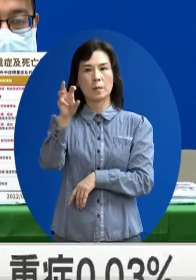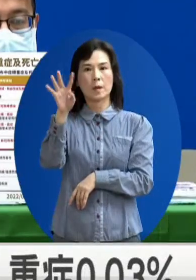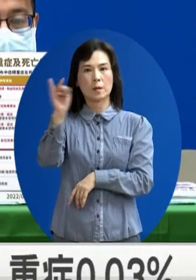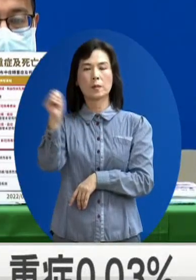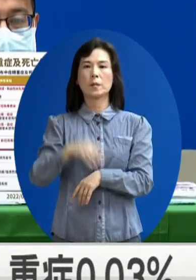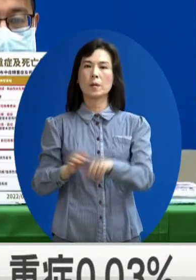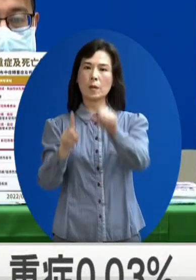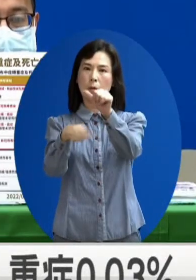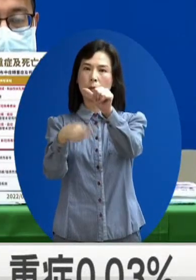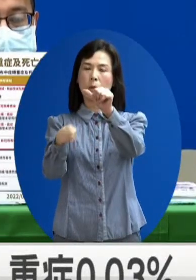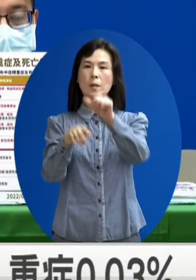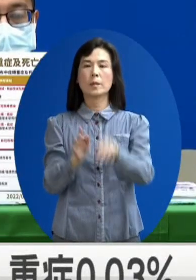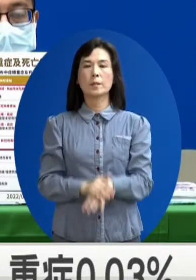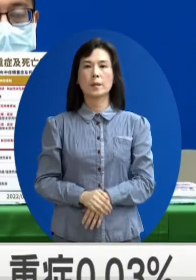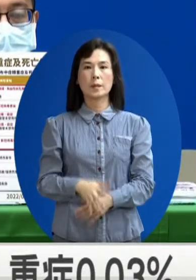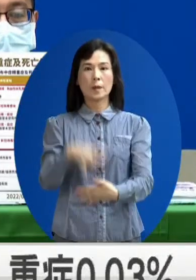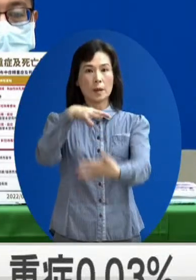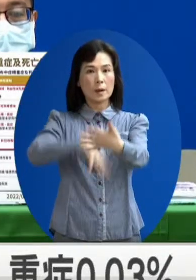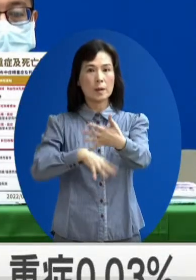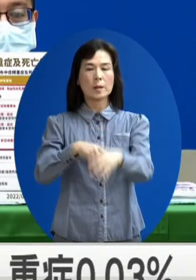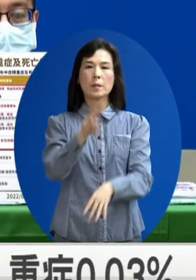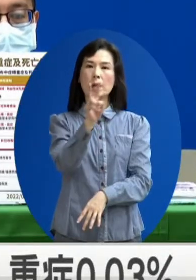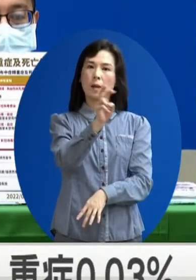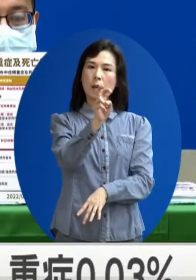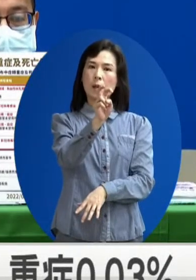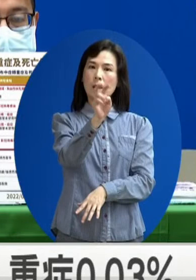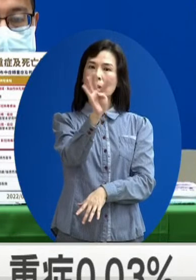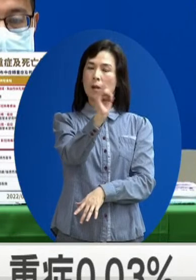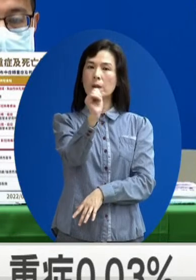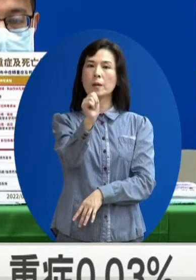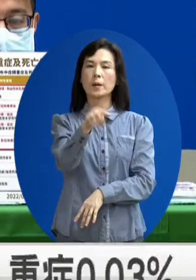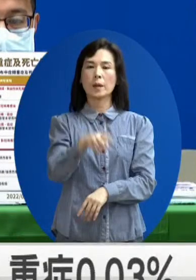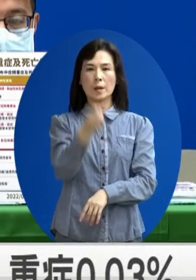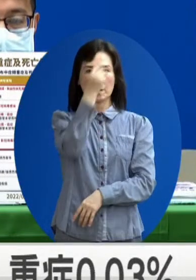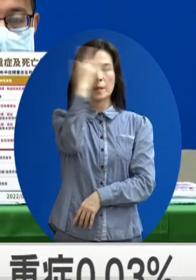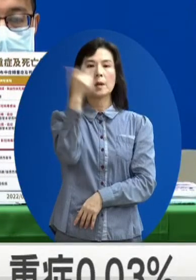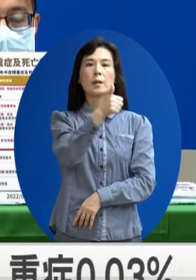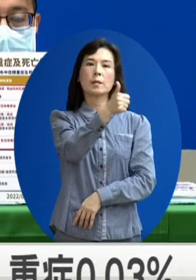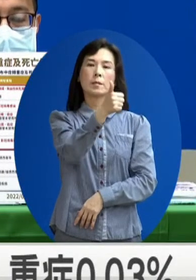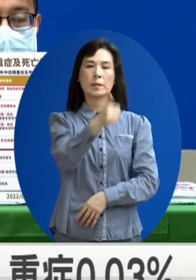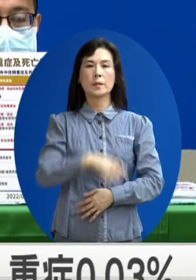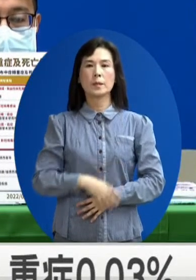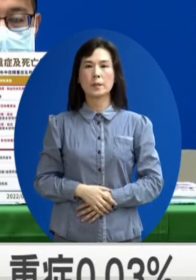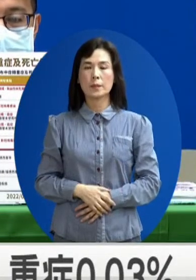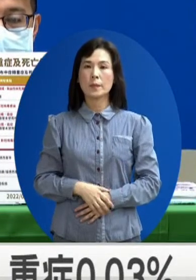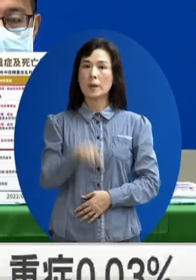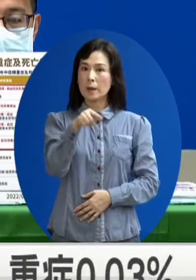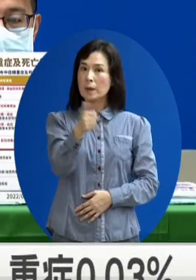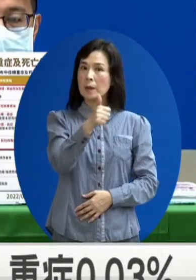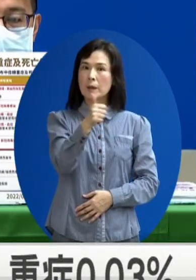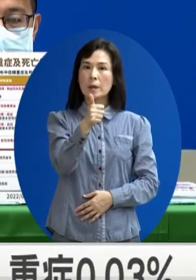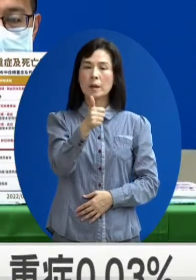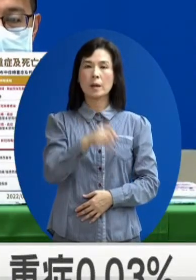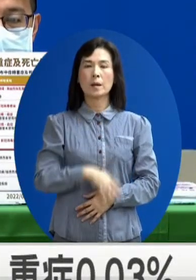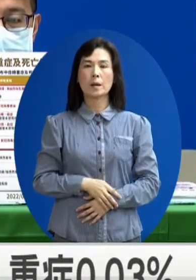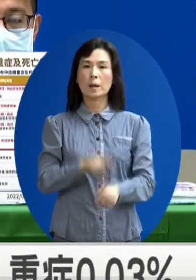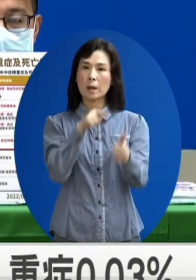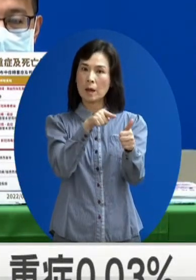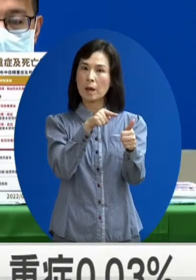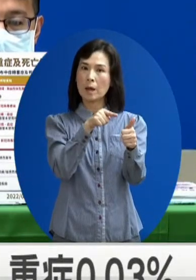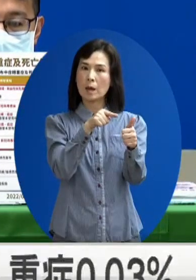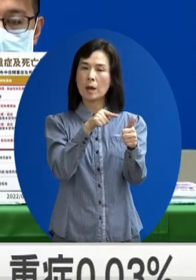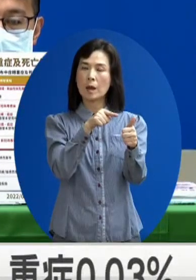5位哈。那其中特别说明一下20多岁的这位比较年轻的男性哈。那这位男性他是有这